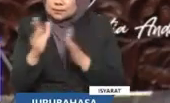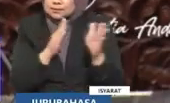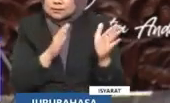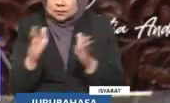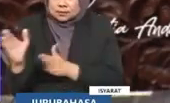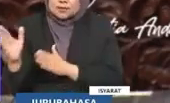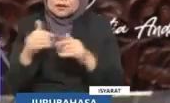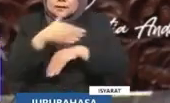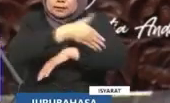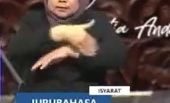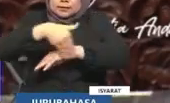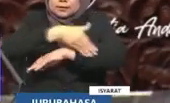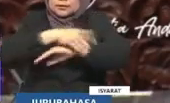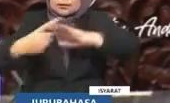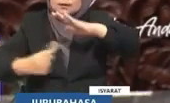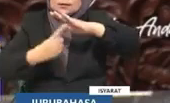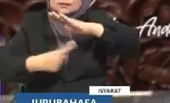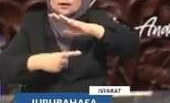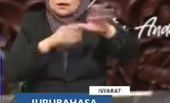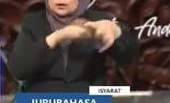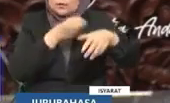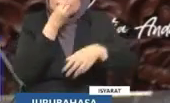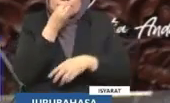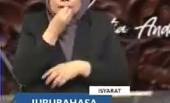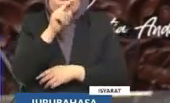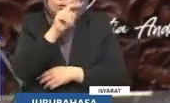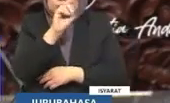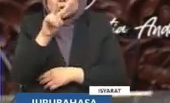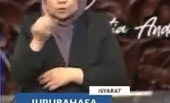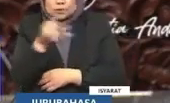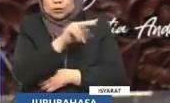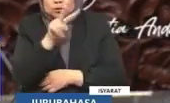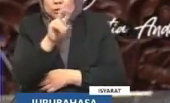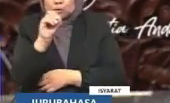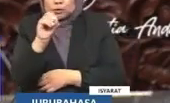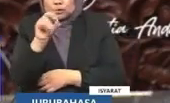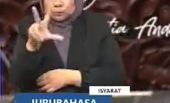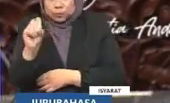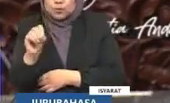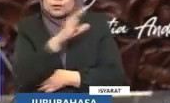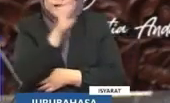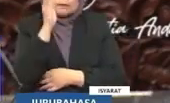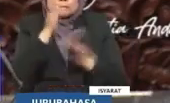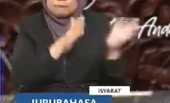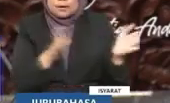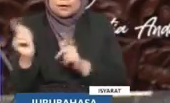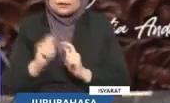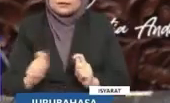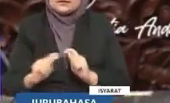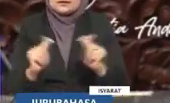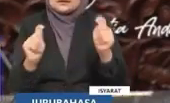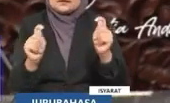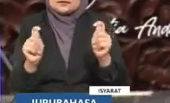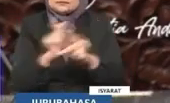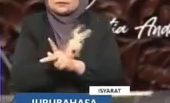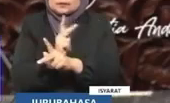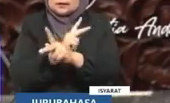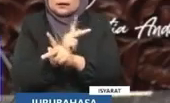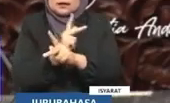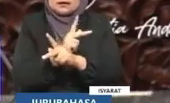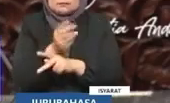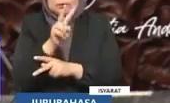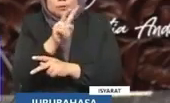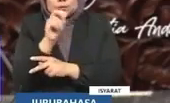strategi-strategi yang digariskan di bawah dasar Agro makanan negara 21230 dan pelantikan dasar security